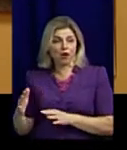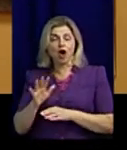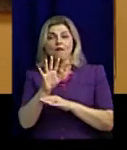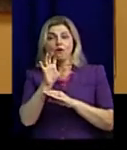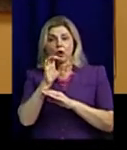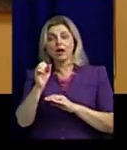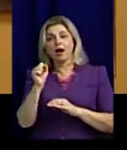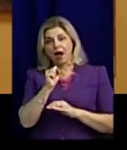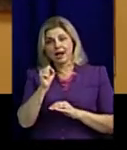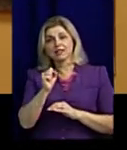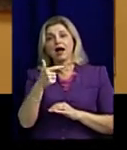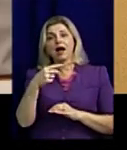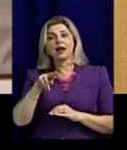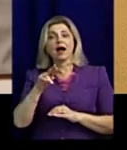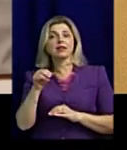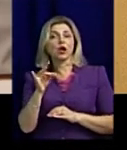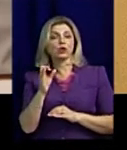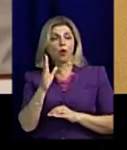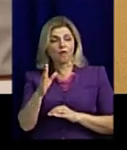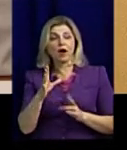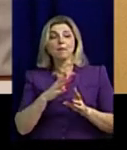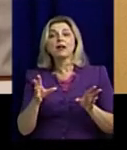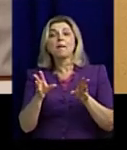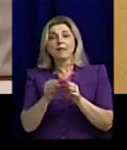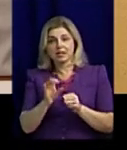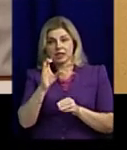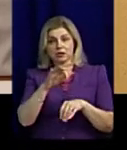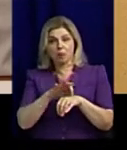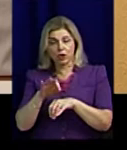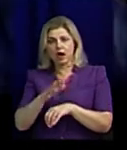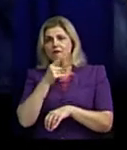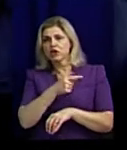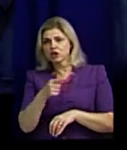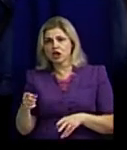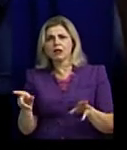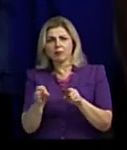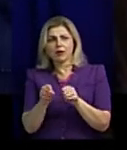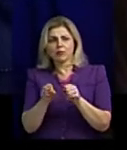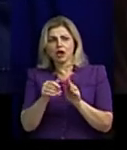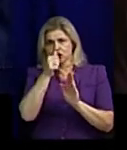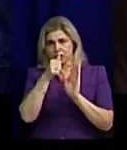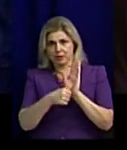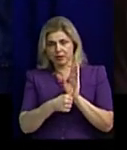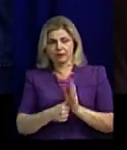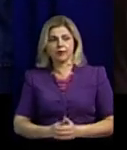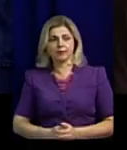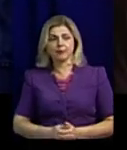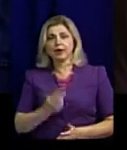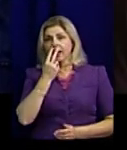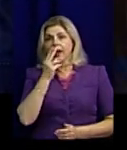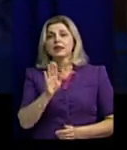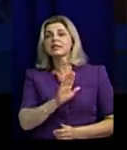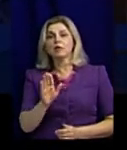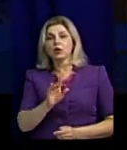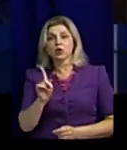Фотограф Олександр Гляділов супроводжував цих пацієнтів упродовж півроку. Не дивлячись на те, що я